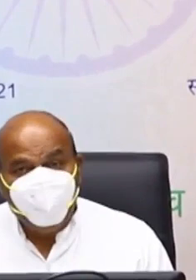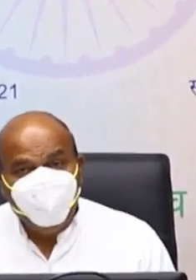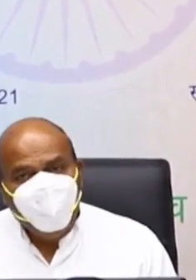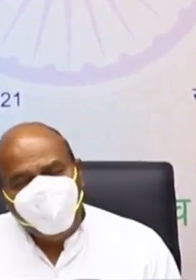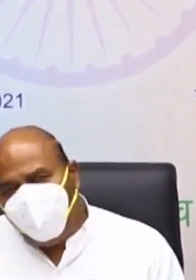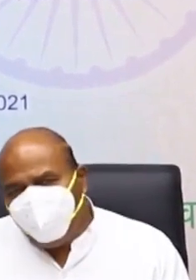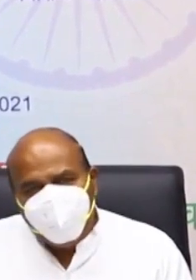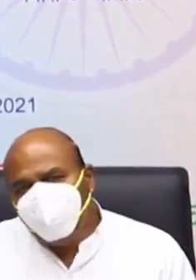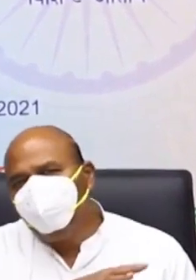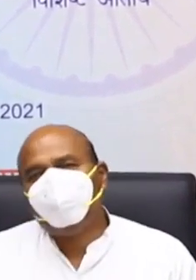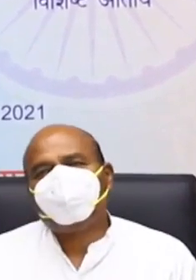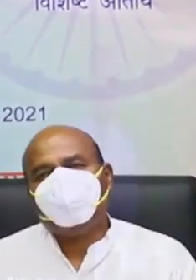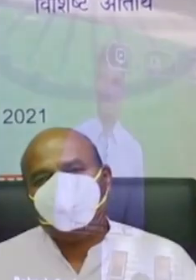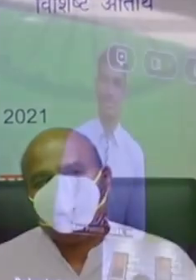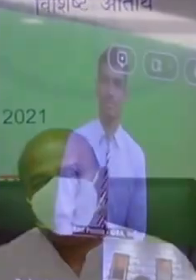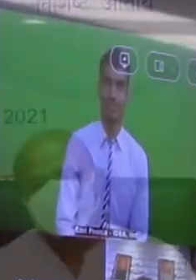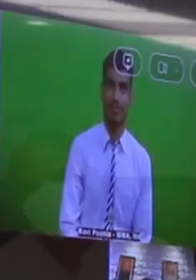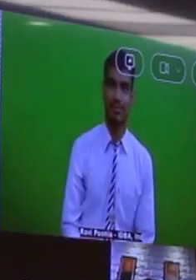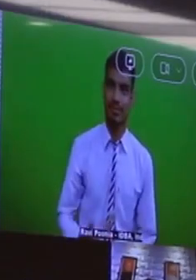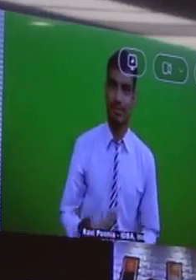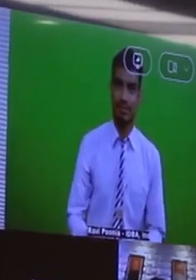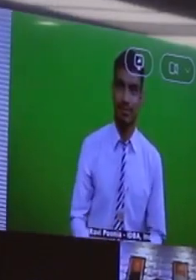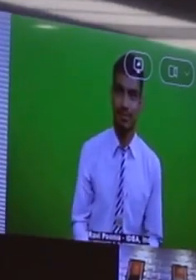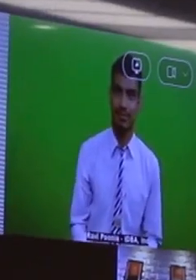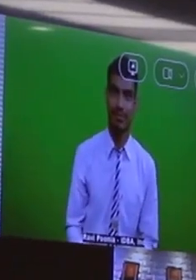बधाई देता हूं। और आप कैसा अनुभव कर रहे हैं?